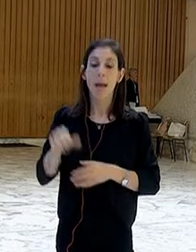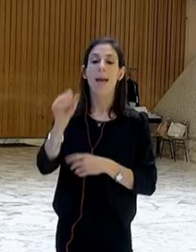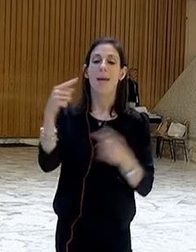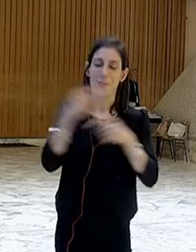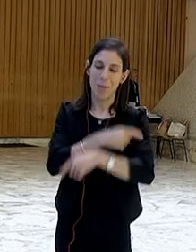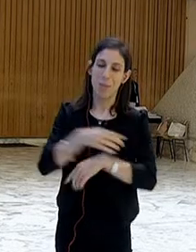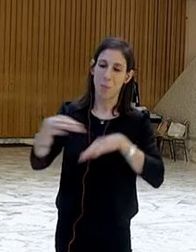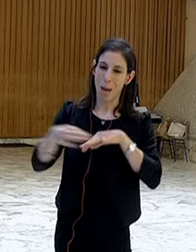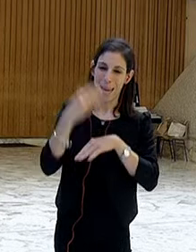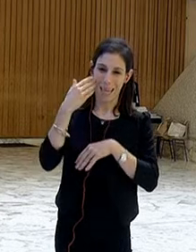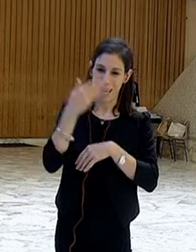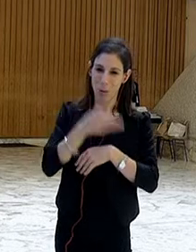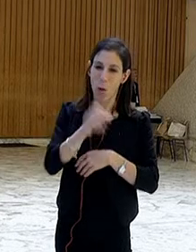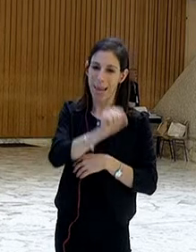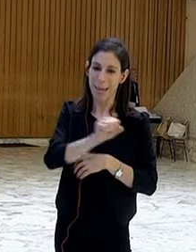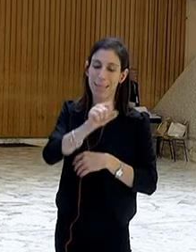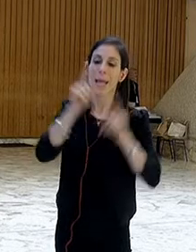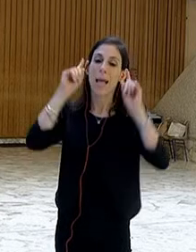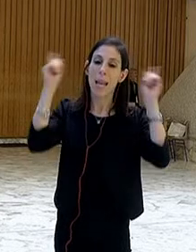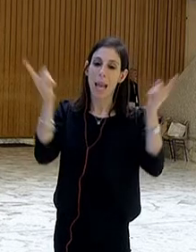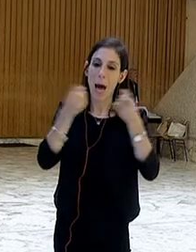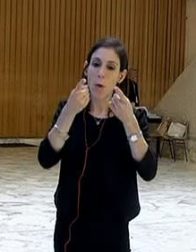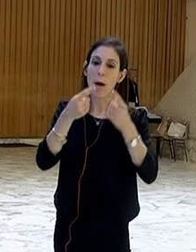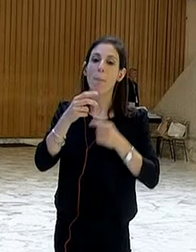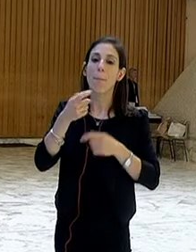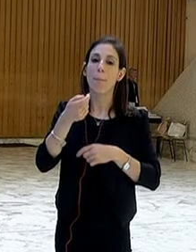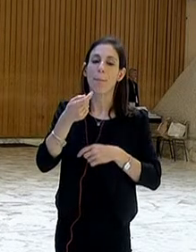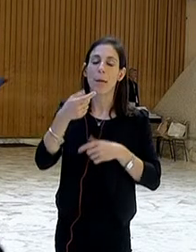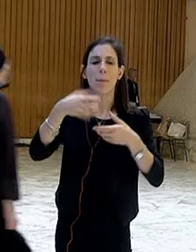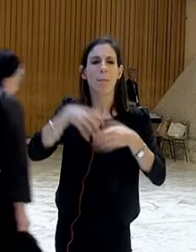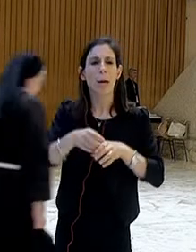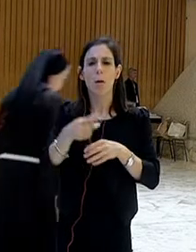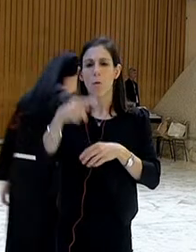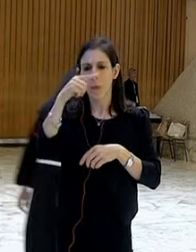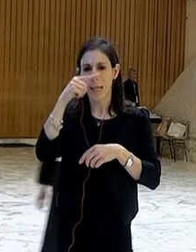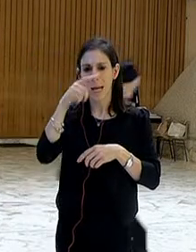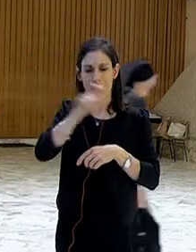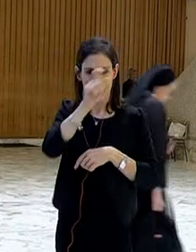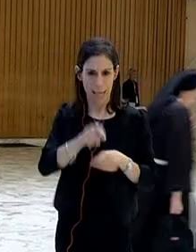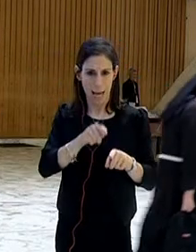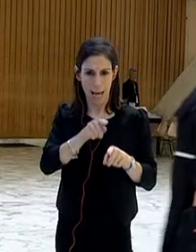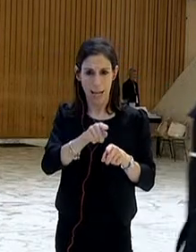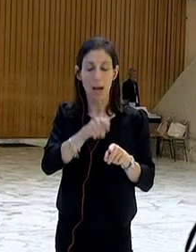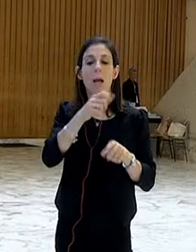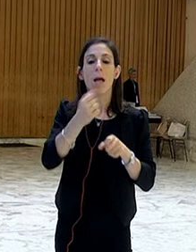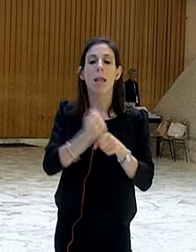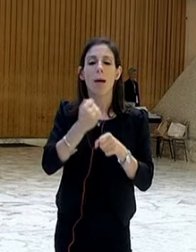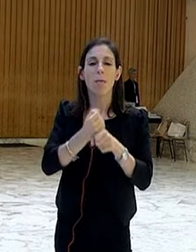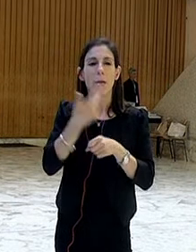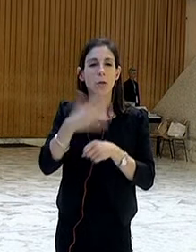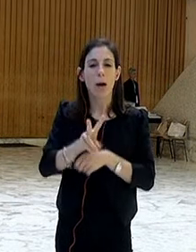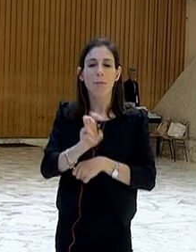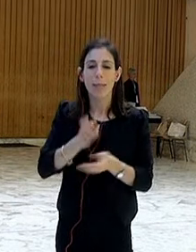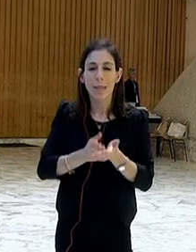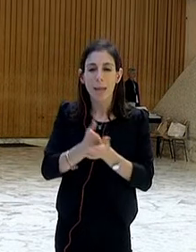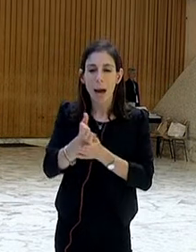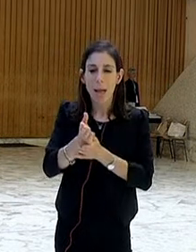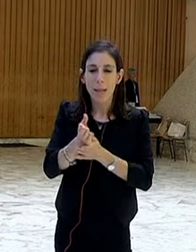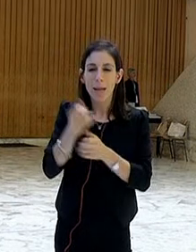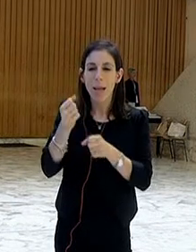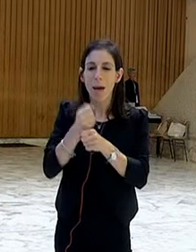Alexis, invece, si è laureato in microfinanza in Italia. Lavora da oltre 20 anni